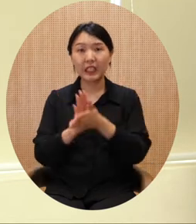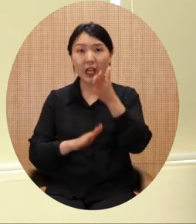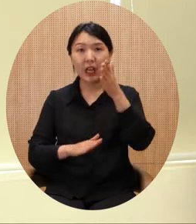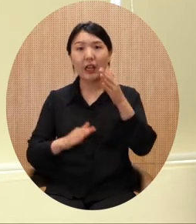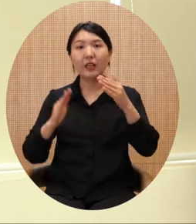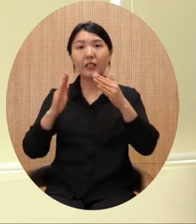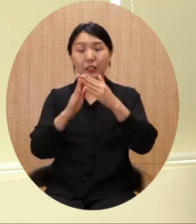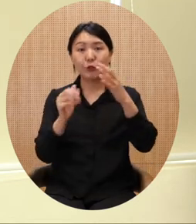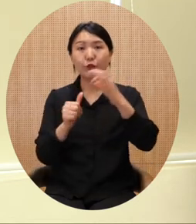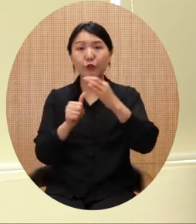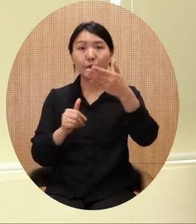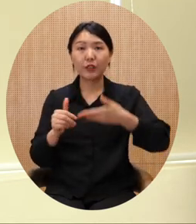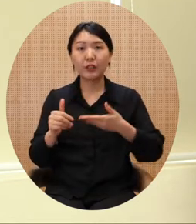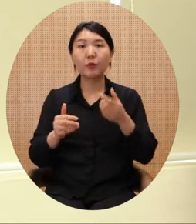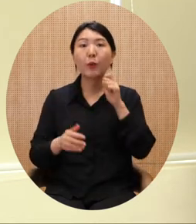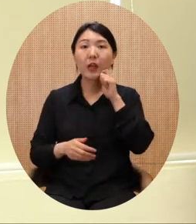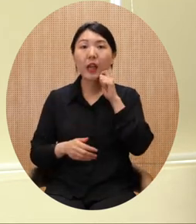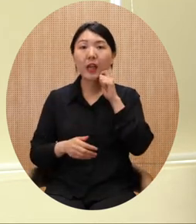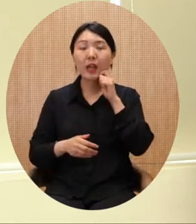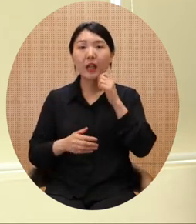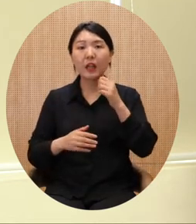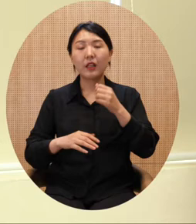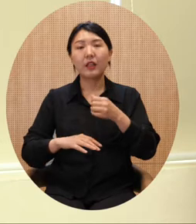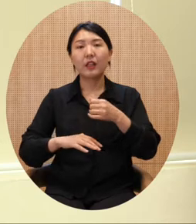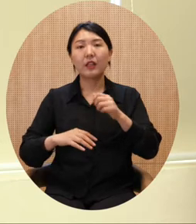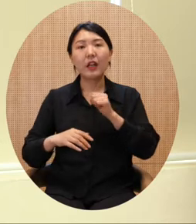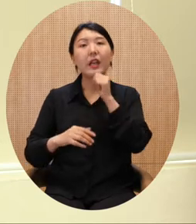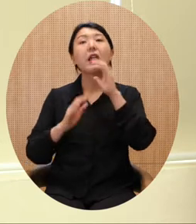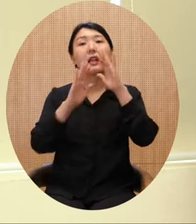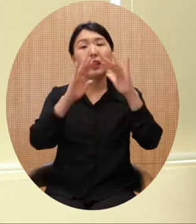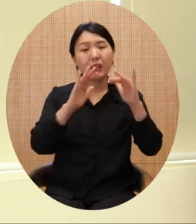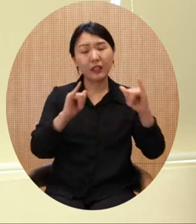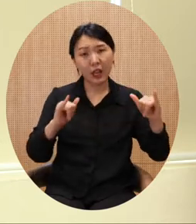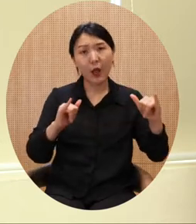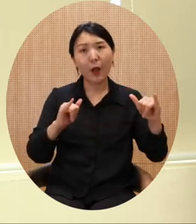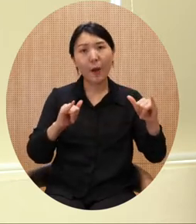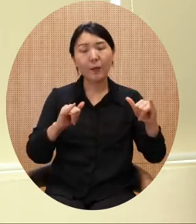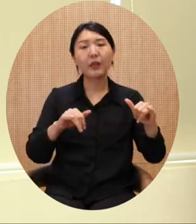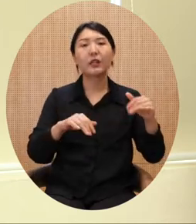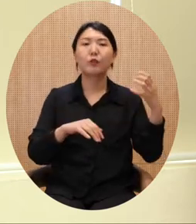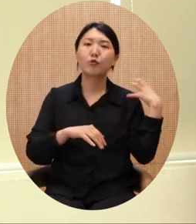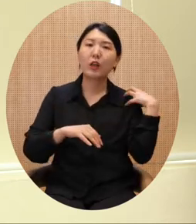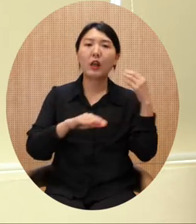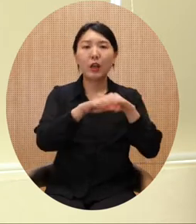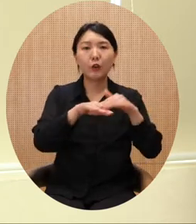시흥시에서는 주거급여를 받지 못하는 저소득 임차가구의 주거비 부담을 완화하기 위해